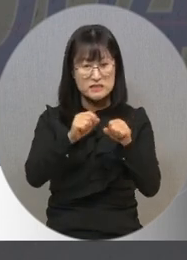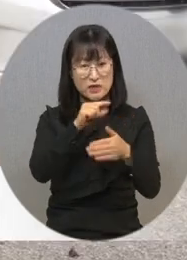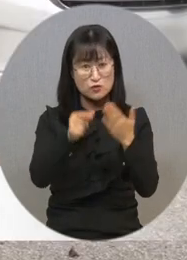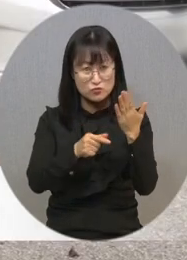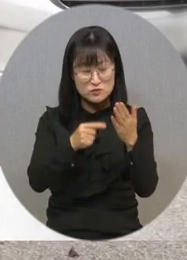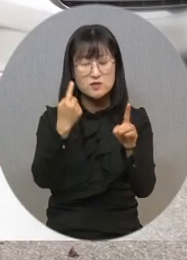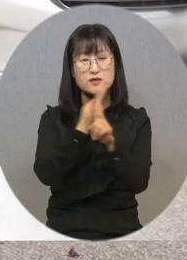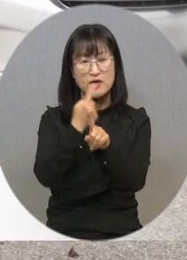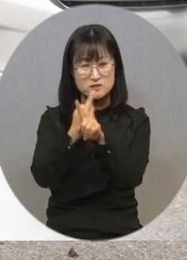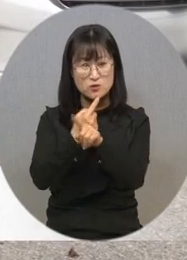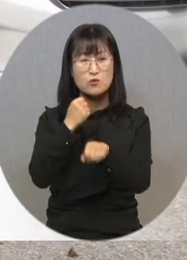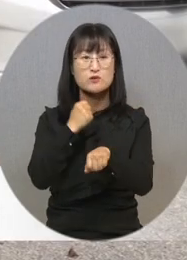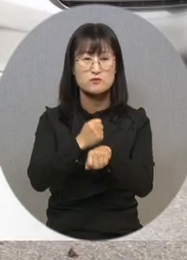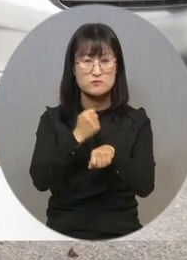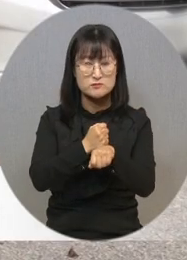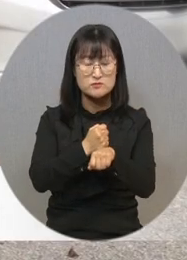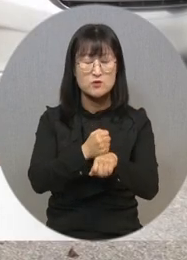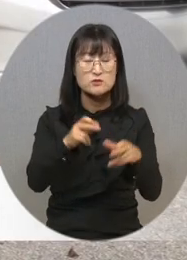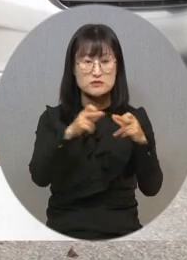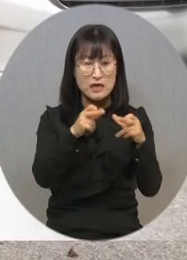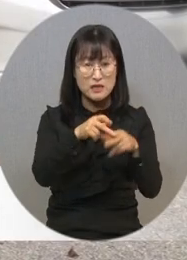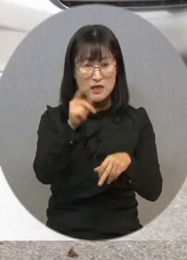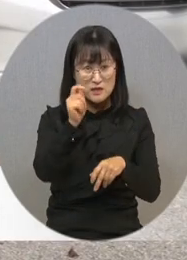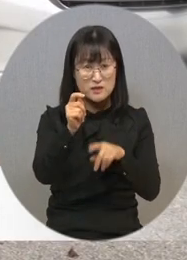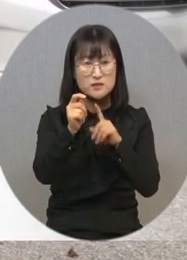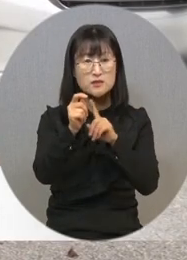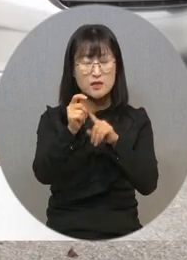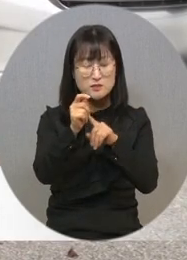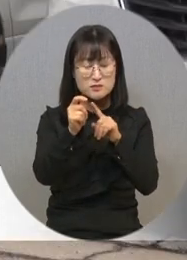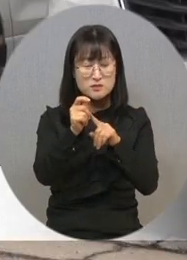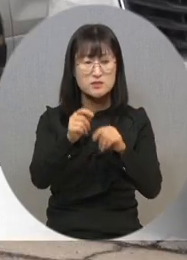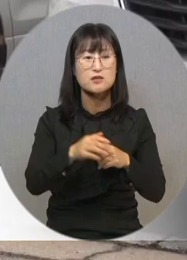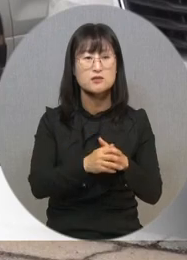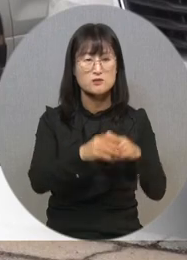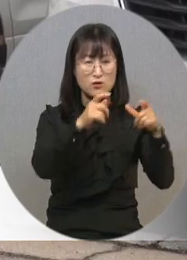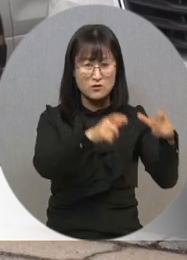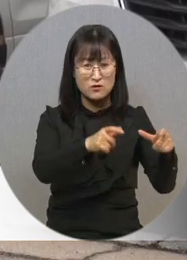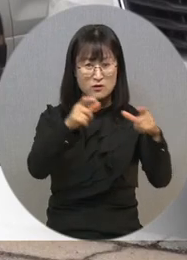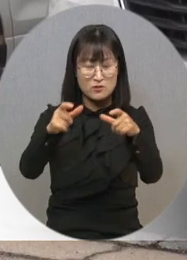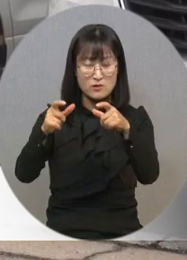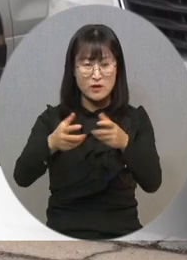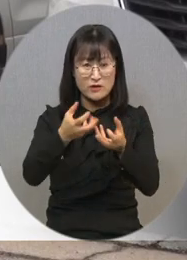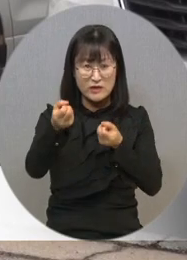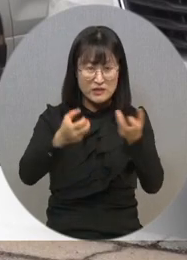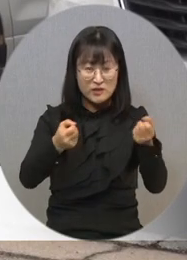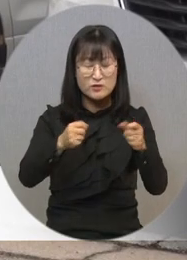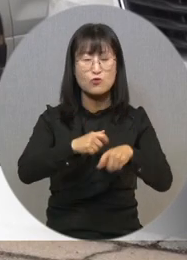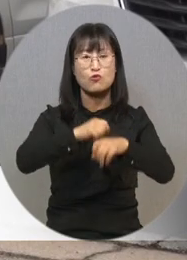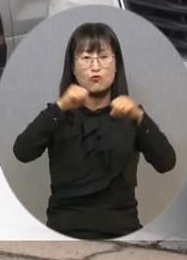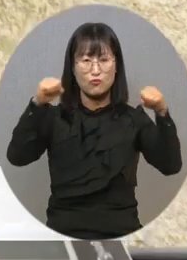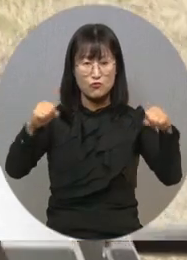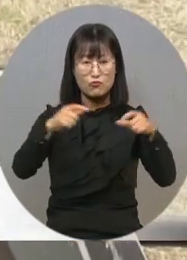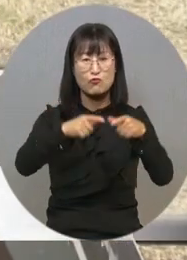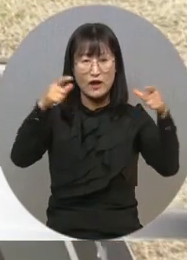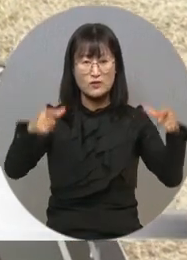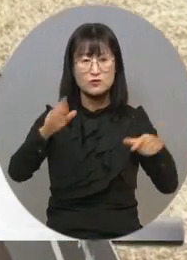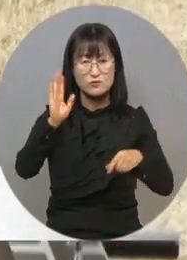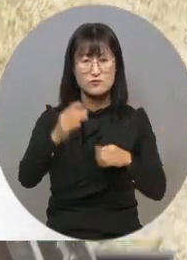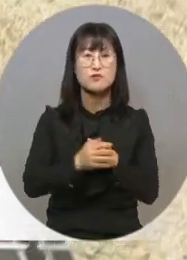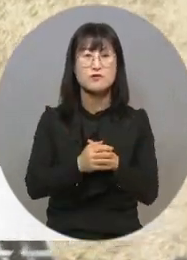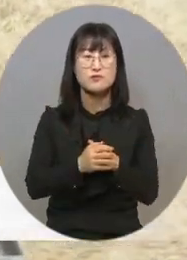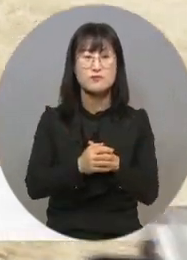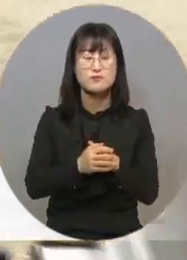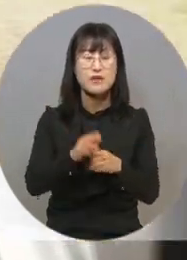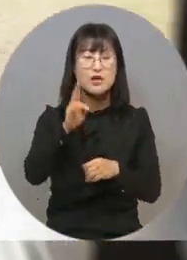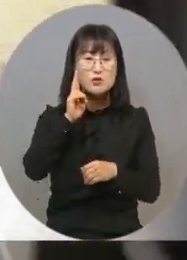개정으로 특별교통수단의 운행 범위가 인접 광역 지자체까지 확대된 데 따른 것입니다. 이용 대상은